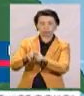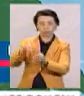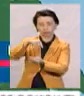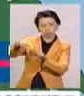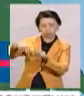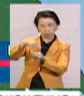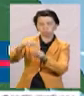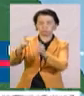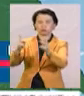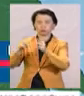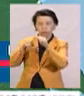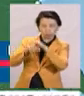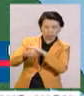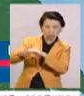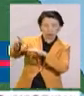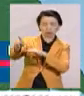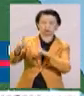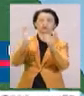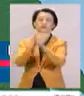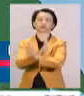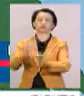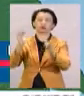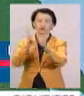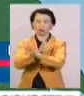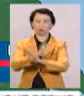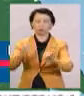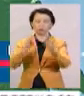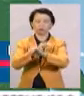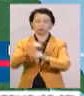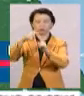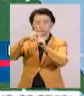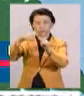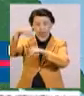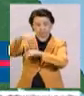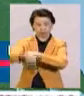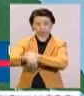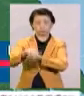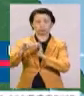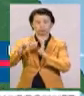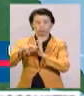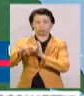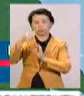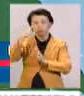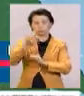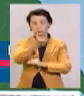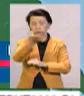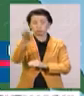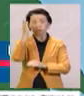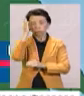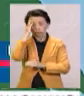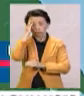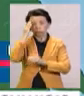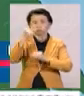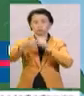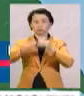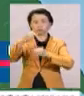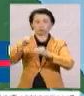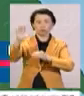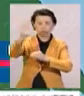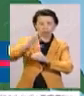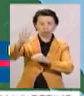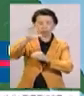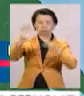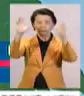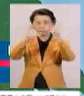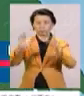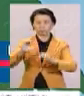sekitar kawasan pedalaman negeri Sarawak menjelang tengah malam nanti. Untuk anda yang ingin mengetahui tentang ramalan cuaca